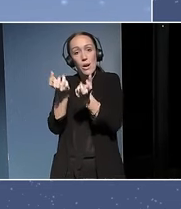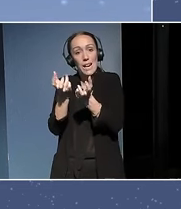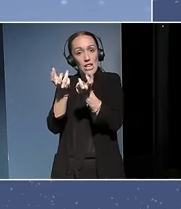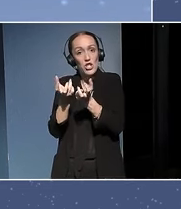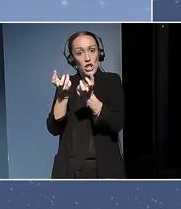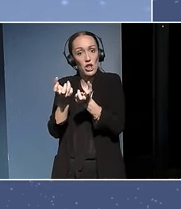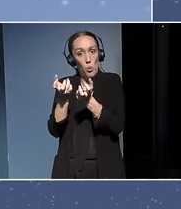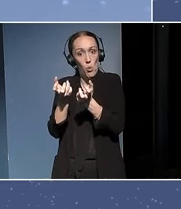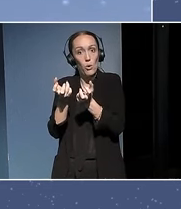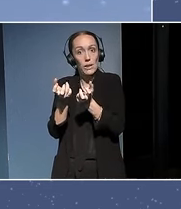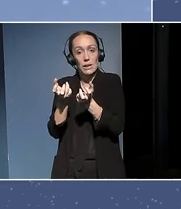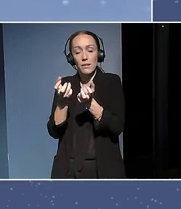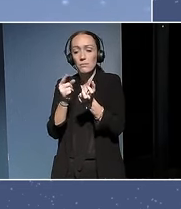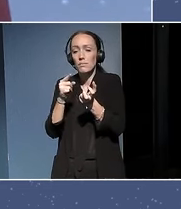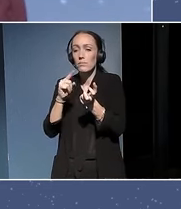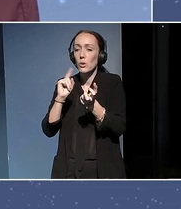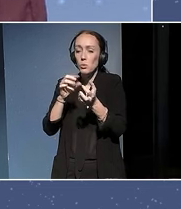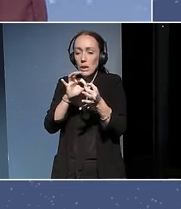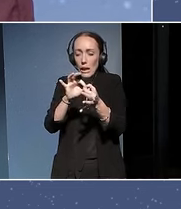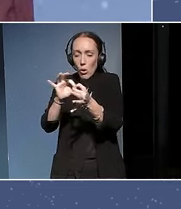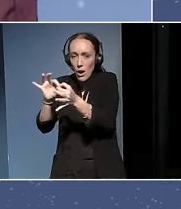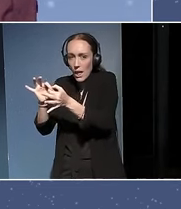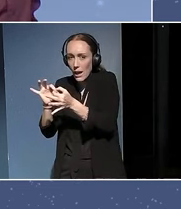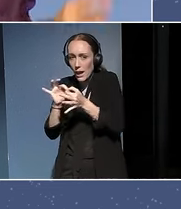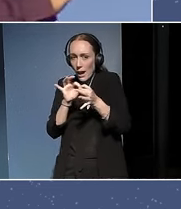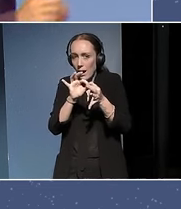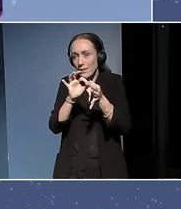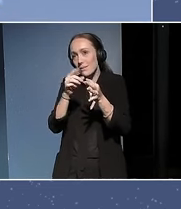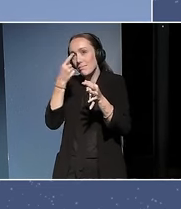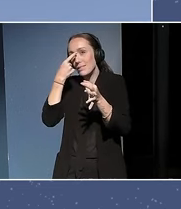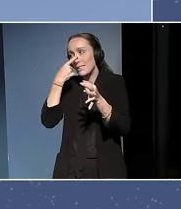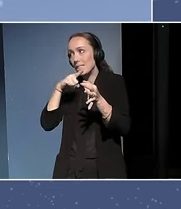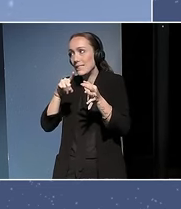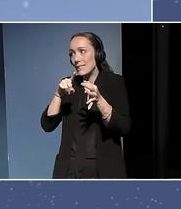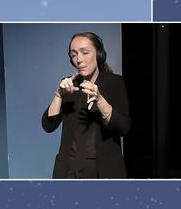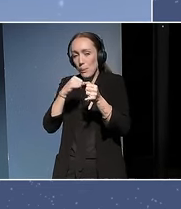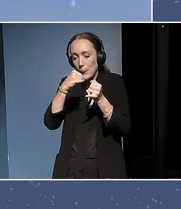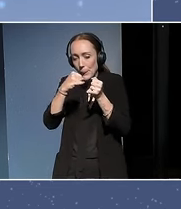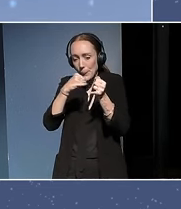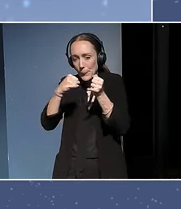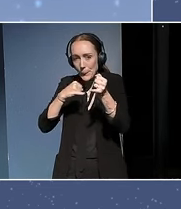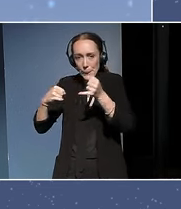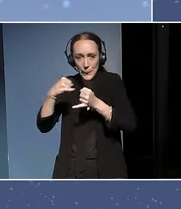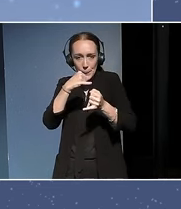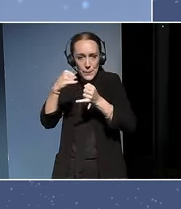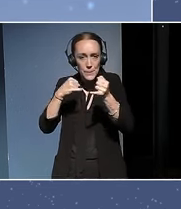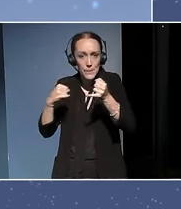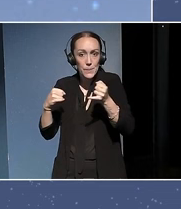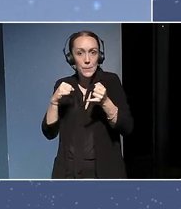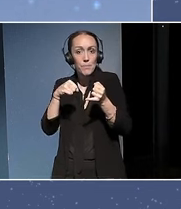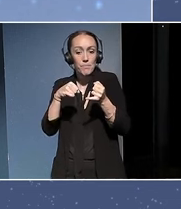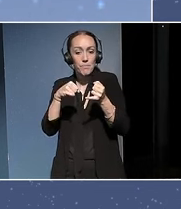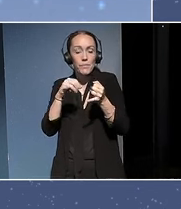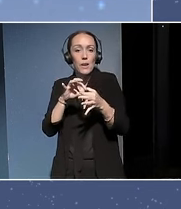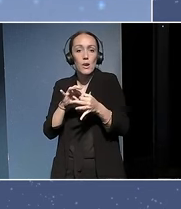sono tutti collegati da una rete molto ramificata che appartiene al